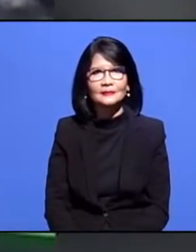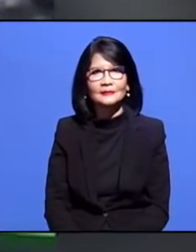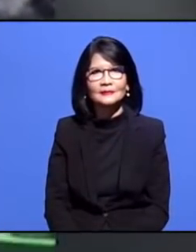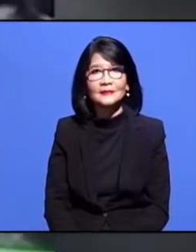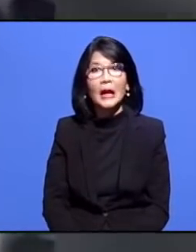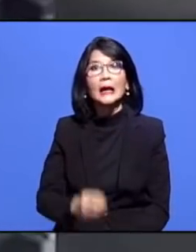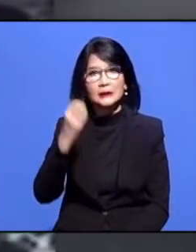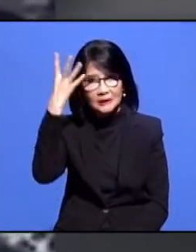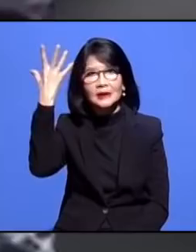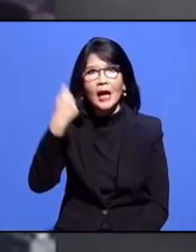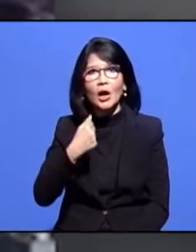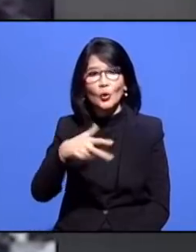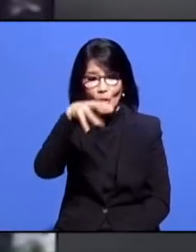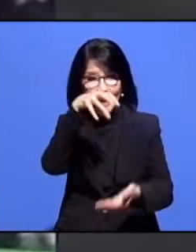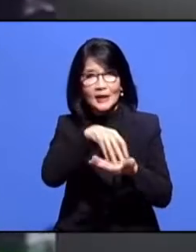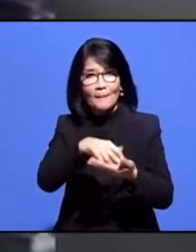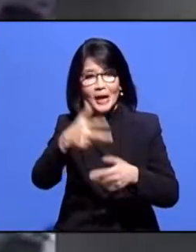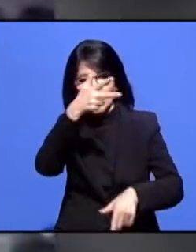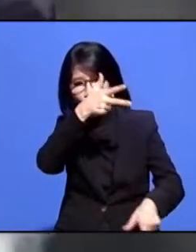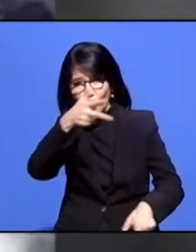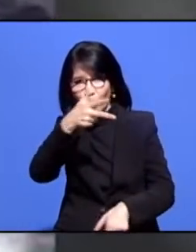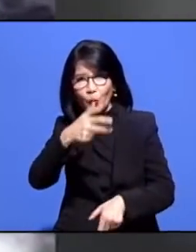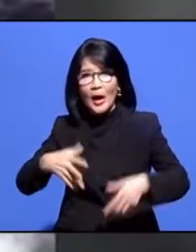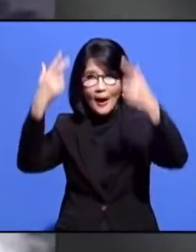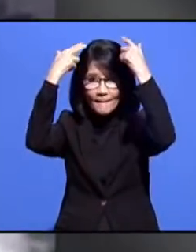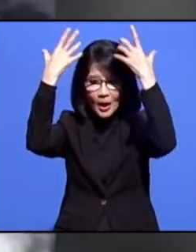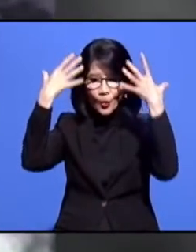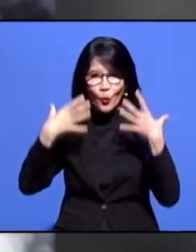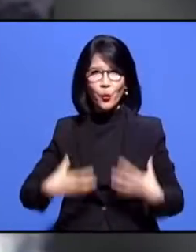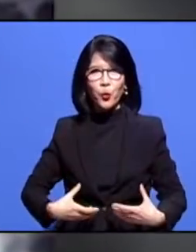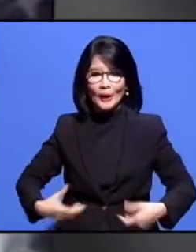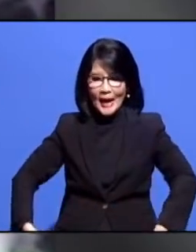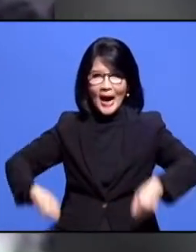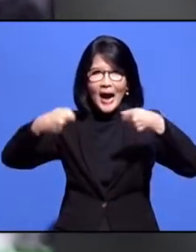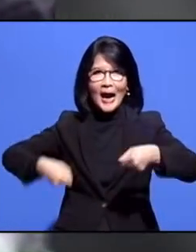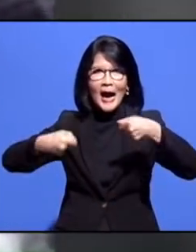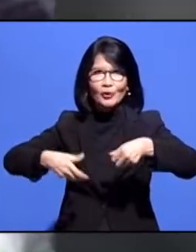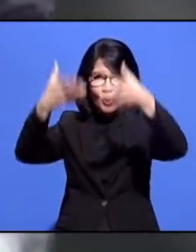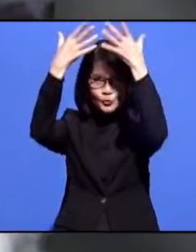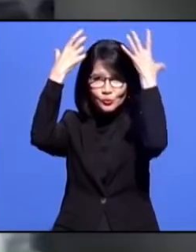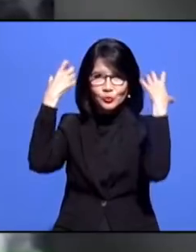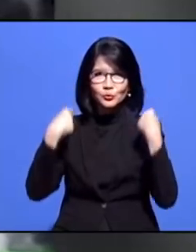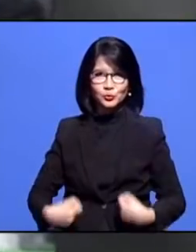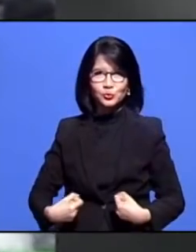Sadar lokasi incarannya terekam CCTV, SW menutupi seluruh badan dengan karung beras agar tidak mudah